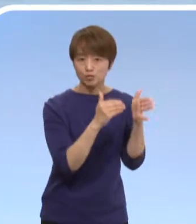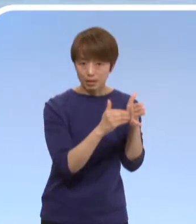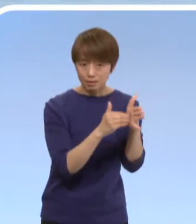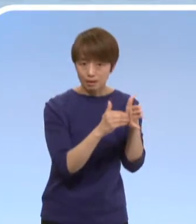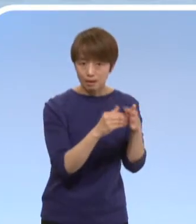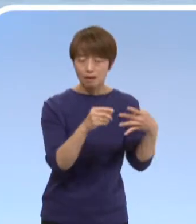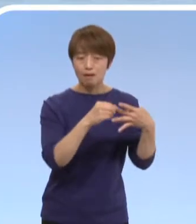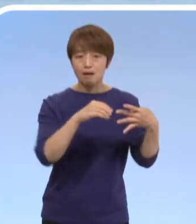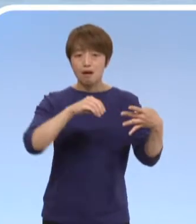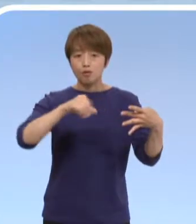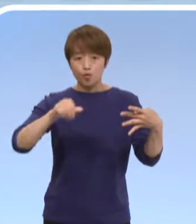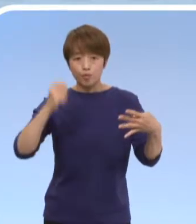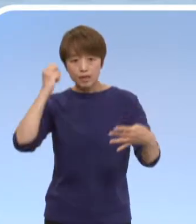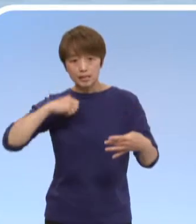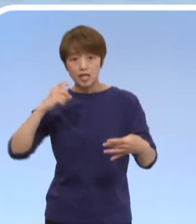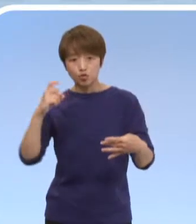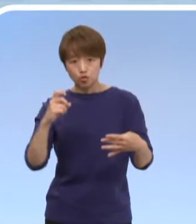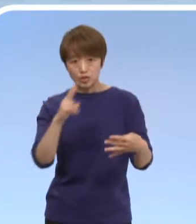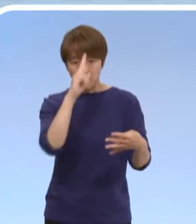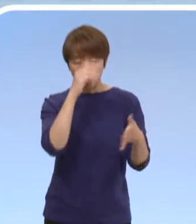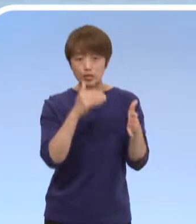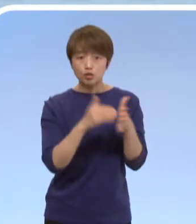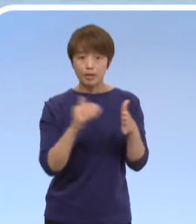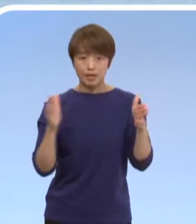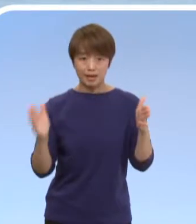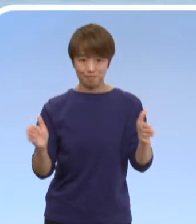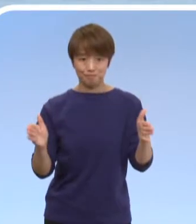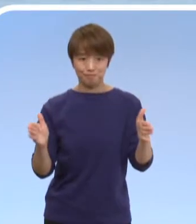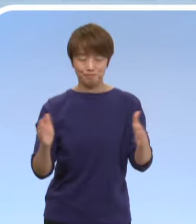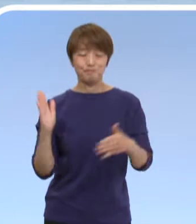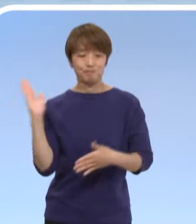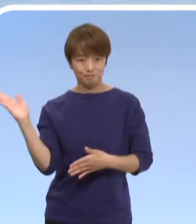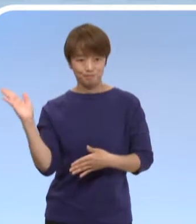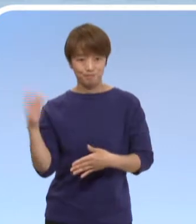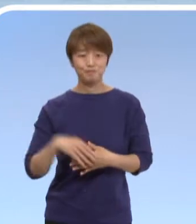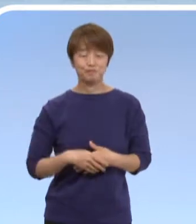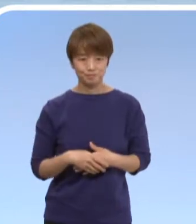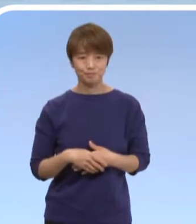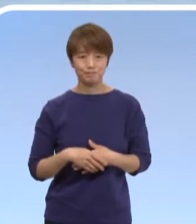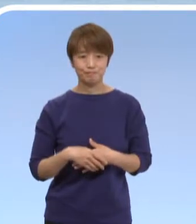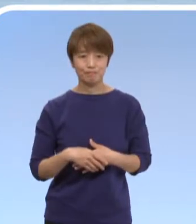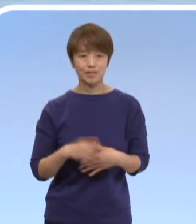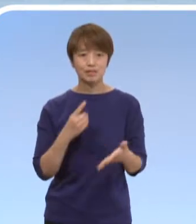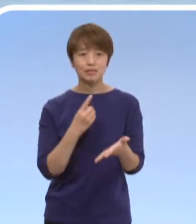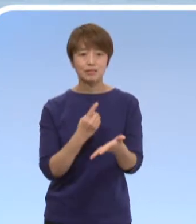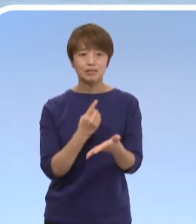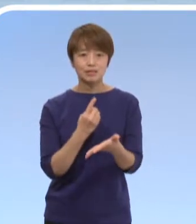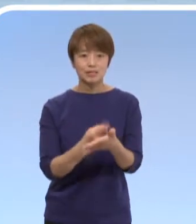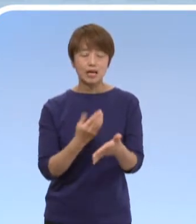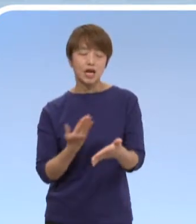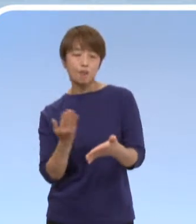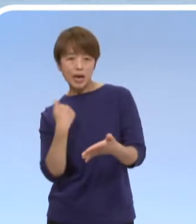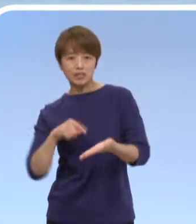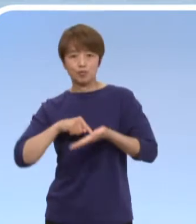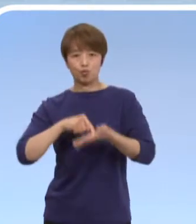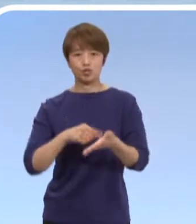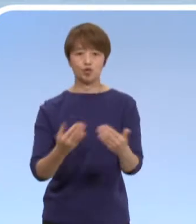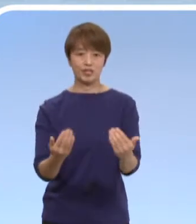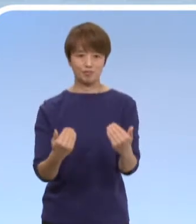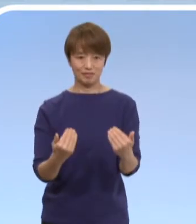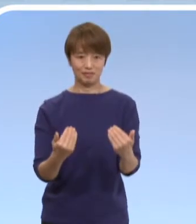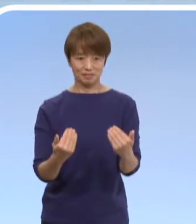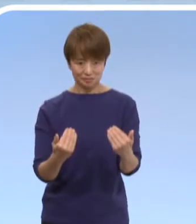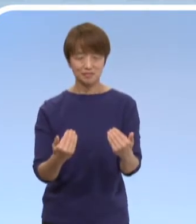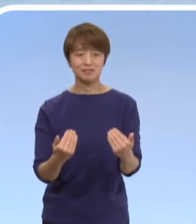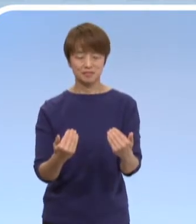と第2土曜日の朝10時から昼の12時まで。参加には開催2日前までの